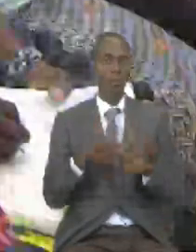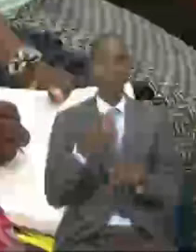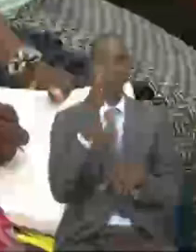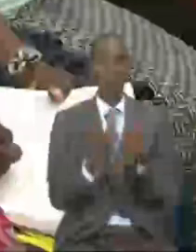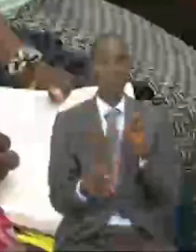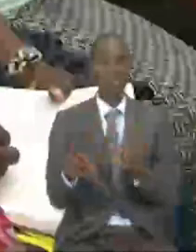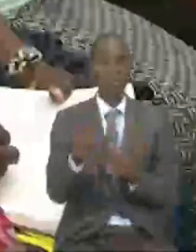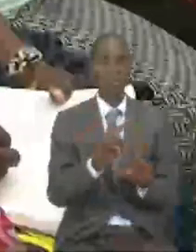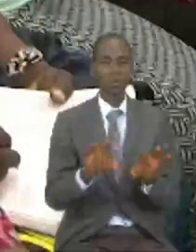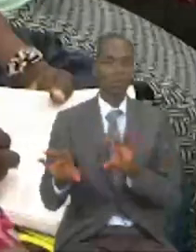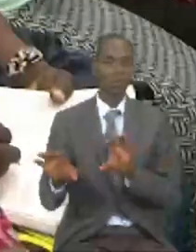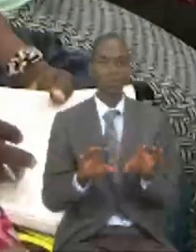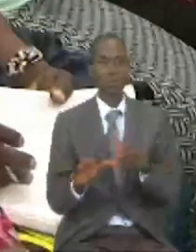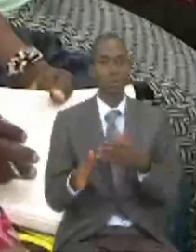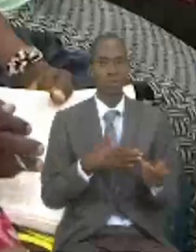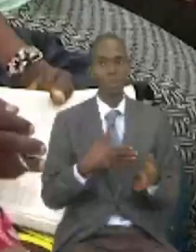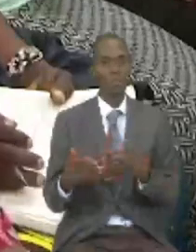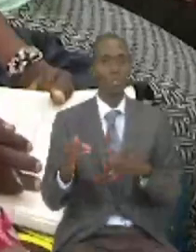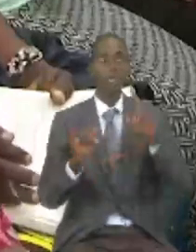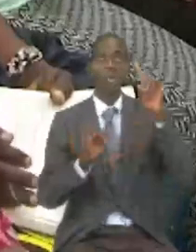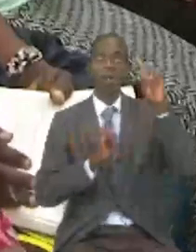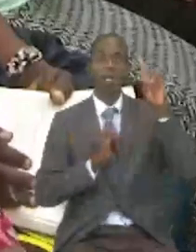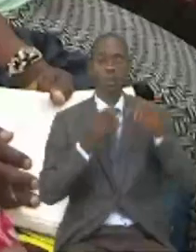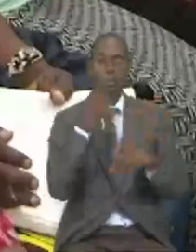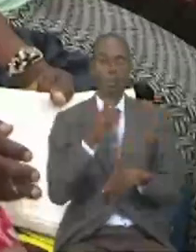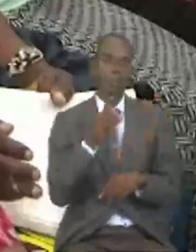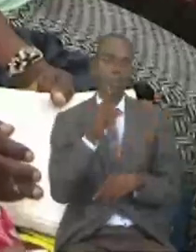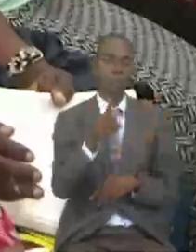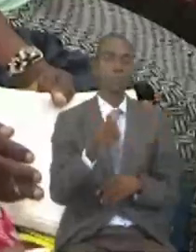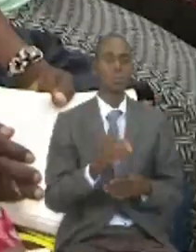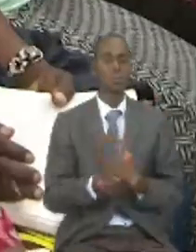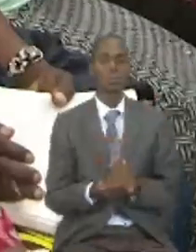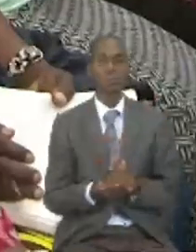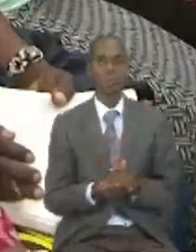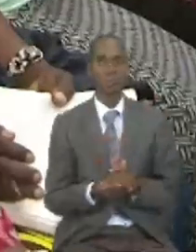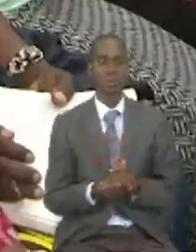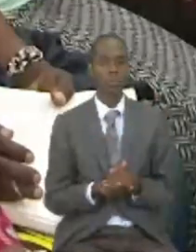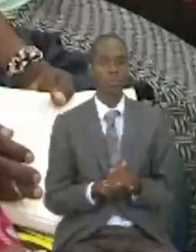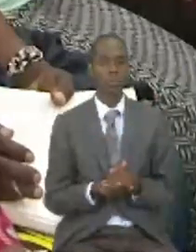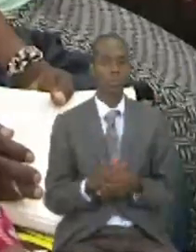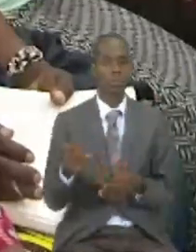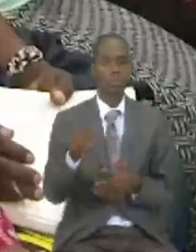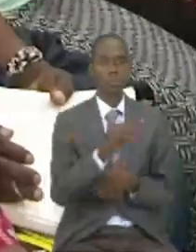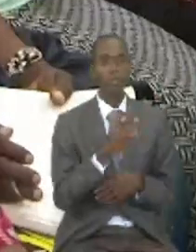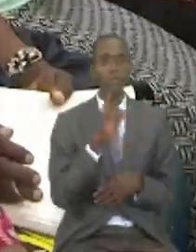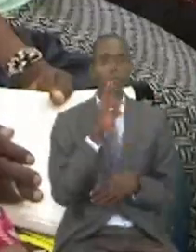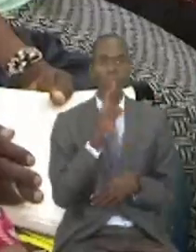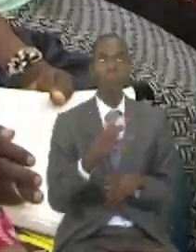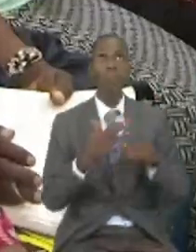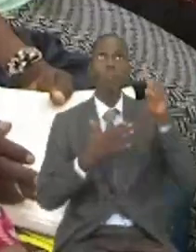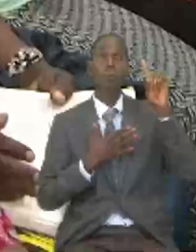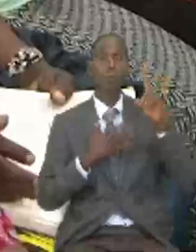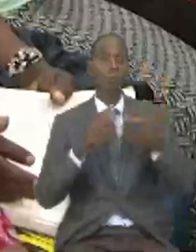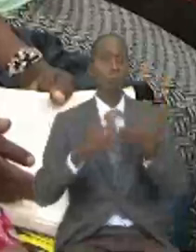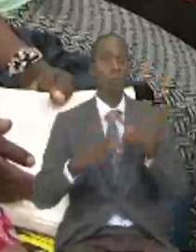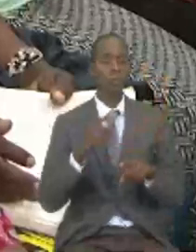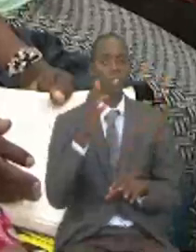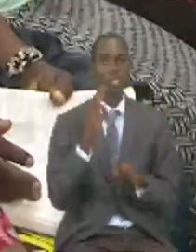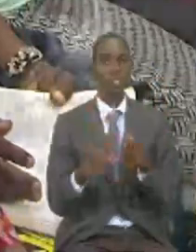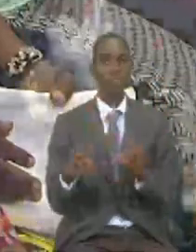vous êtes mes amis, si quoi, dites-le moi, dites-le encore, vous êtes mes amis. Si